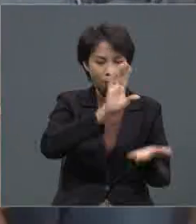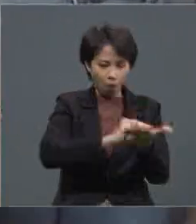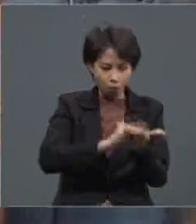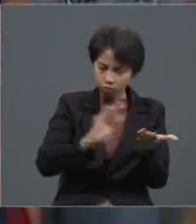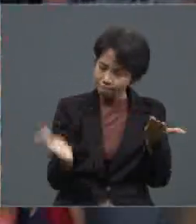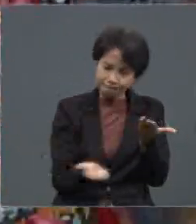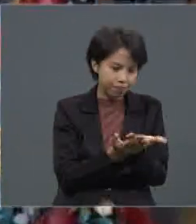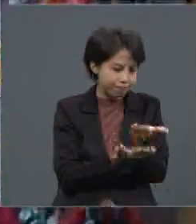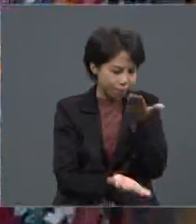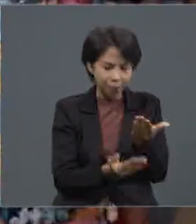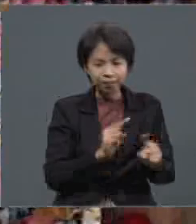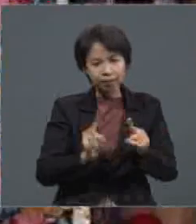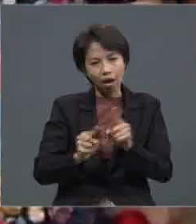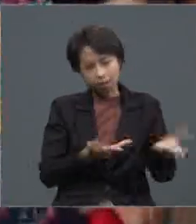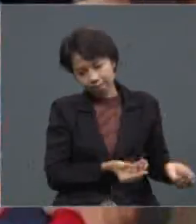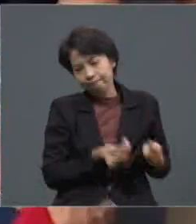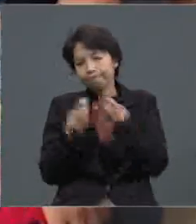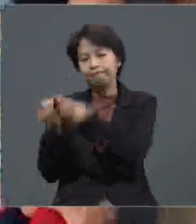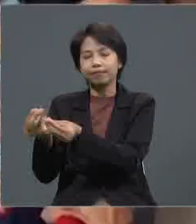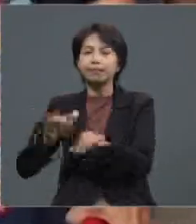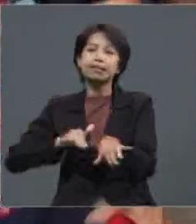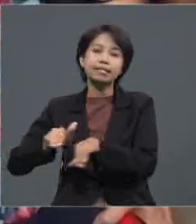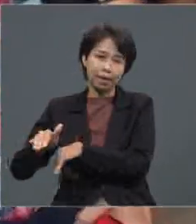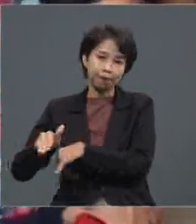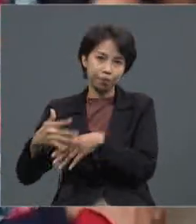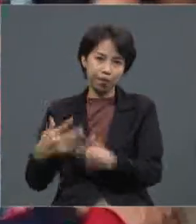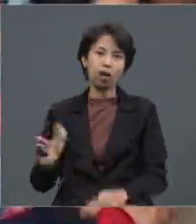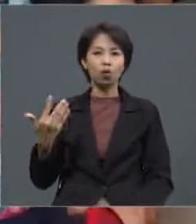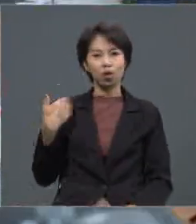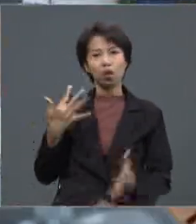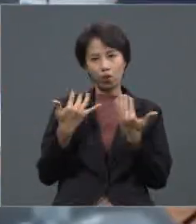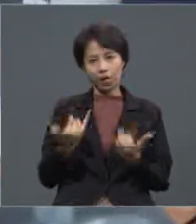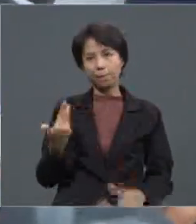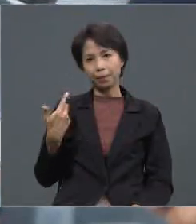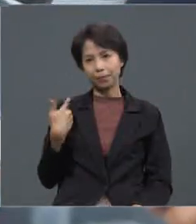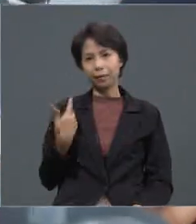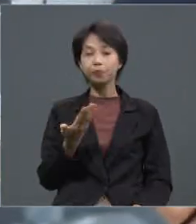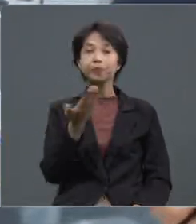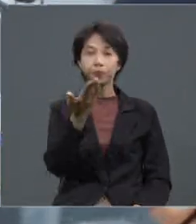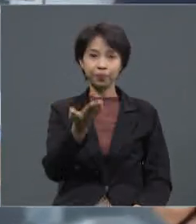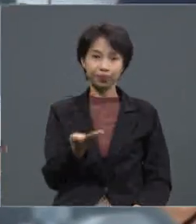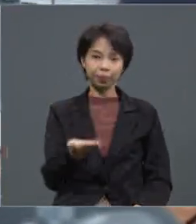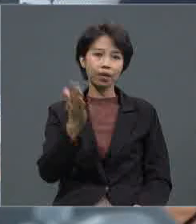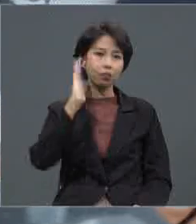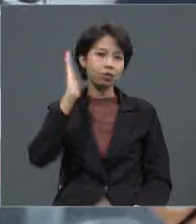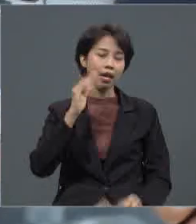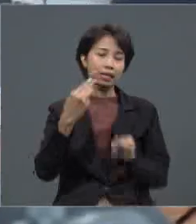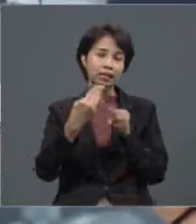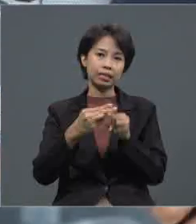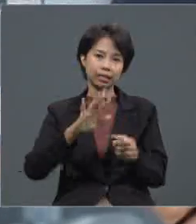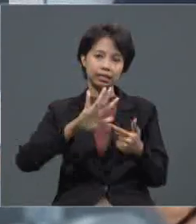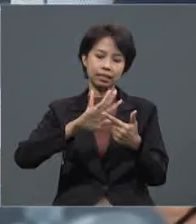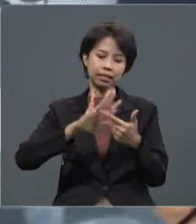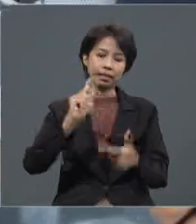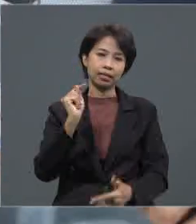กิดขึ้น17มิถุนายนนี้แล้ววันนี้มีอีกท่านนึงที่เดินทางมาด้วยนะก็คือคุณแทนคุณจิตอิสระเดินทางมาบ